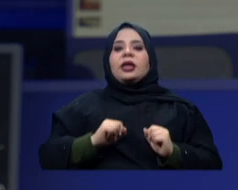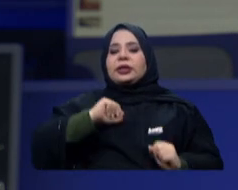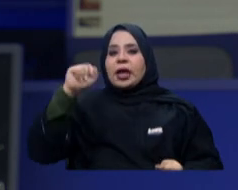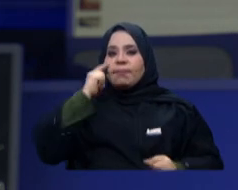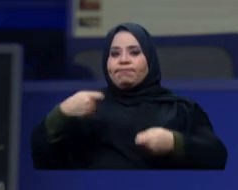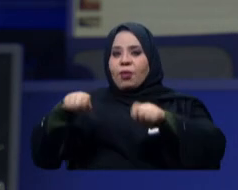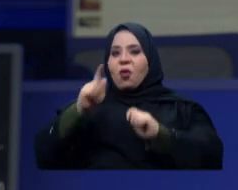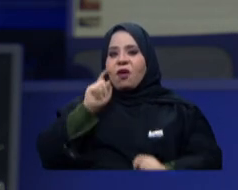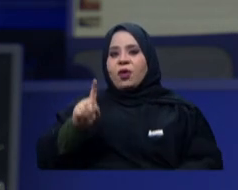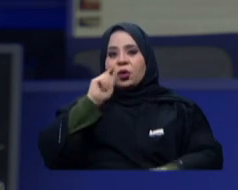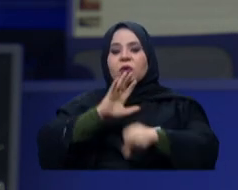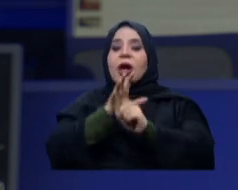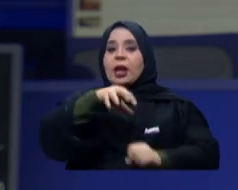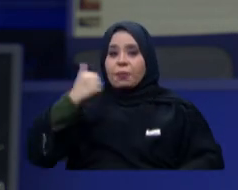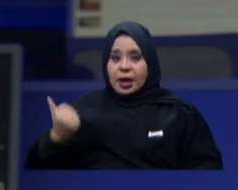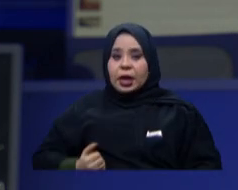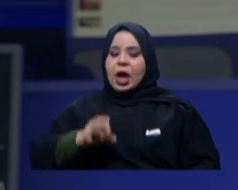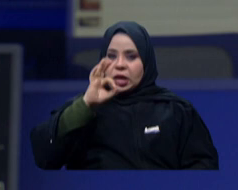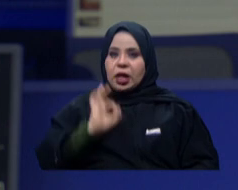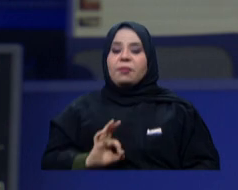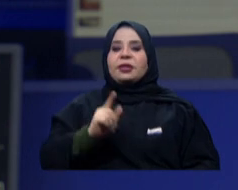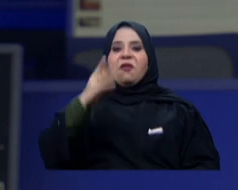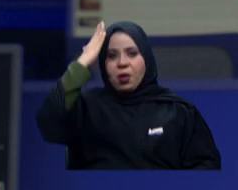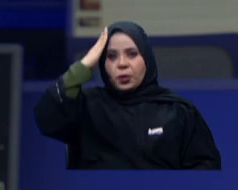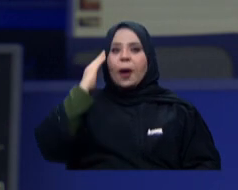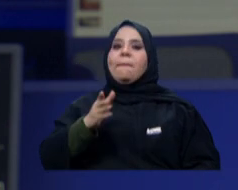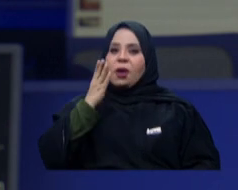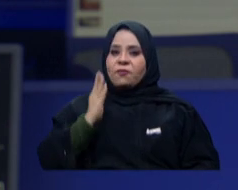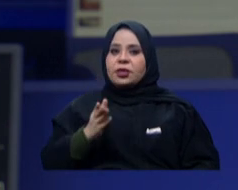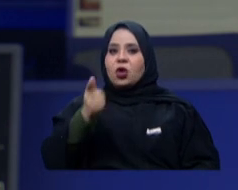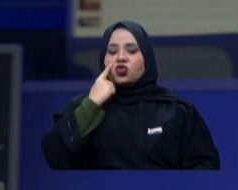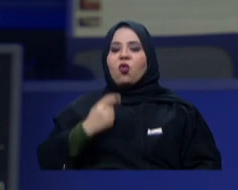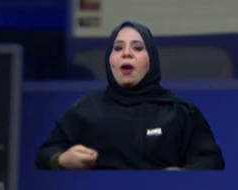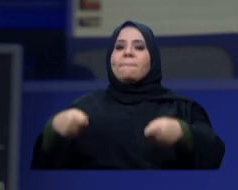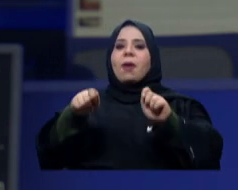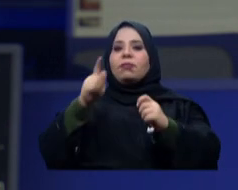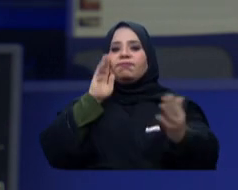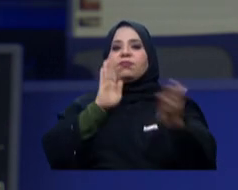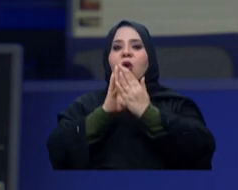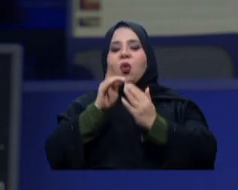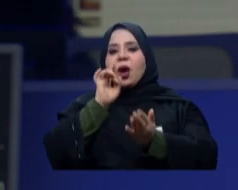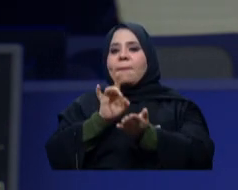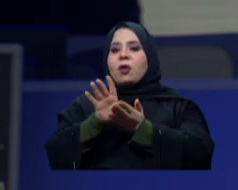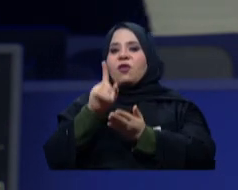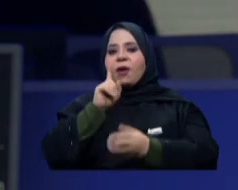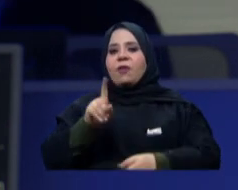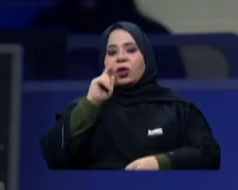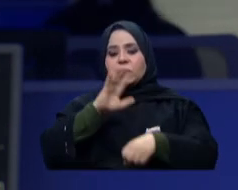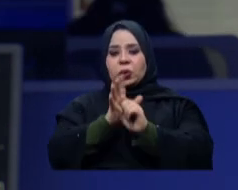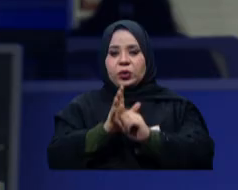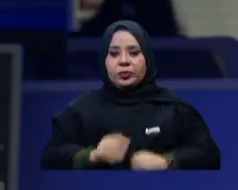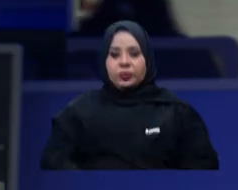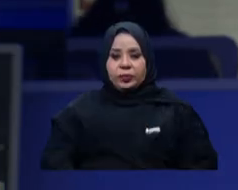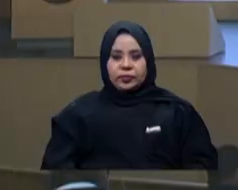19 أن البحرين أثبتت أنها تمتلك قدرة وطنية على الكشف عن الفيروس